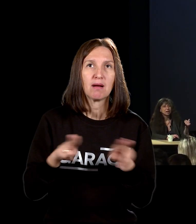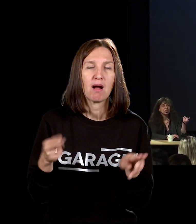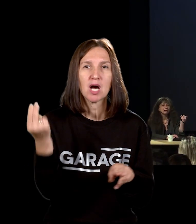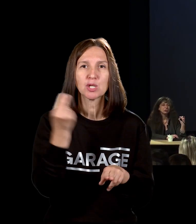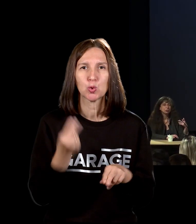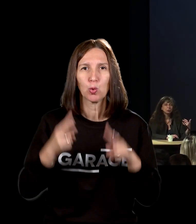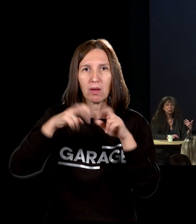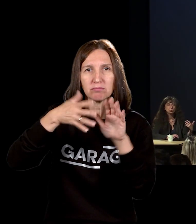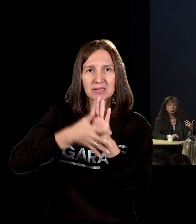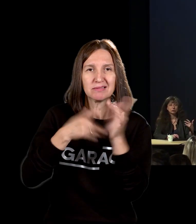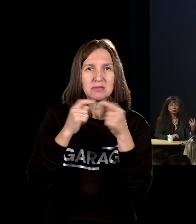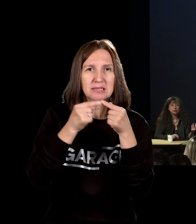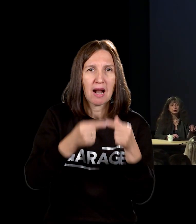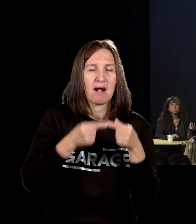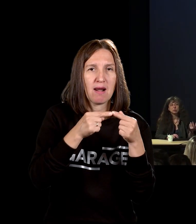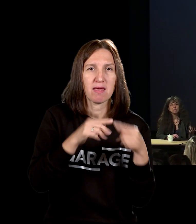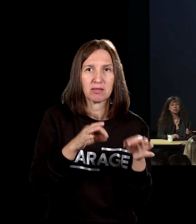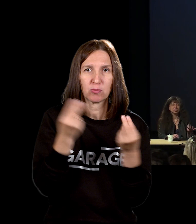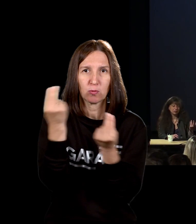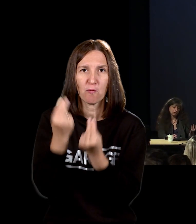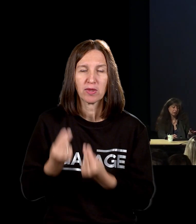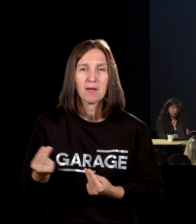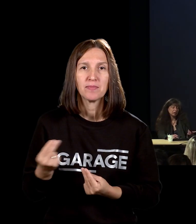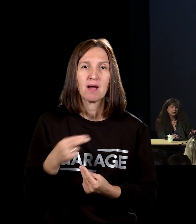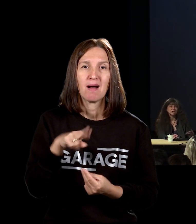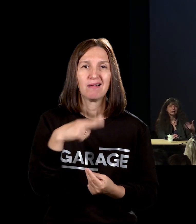исследование. Это то, что как бы Дикс